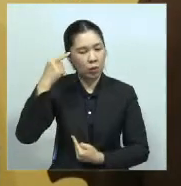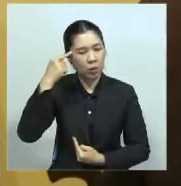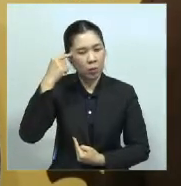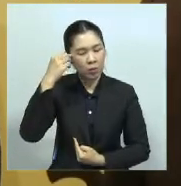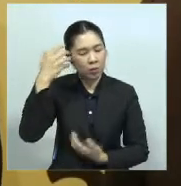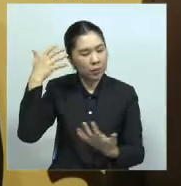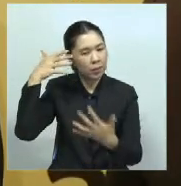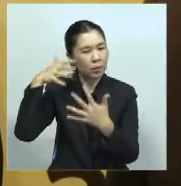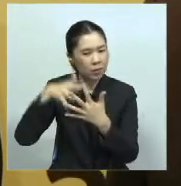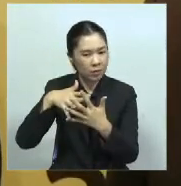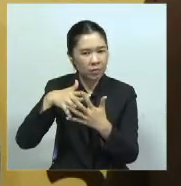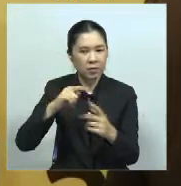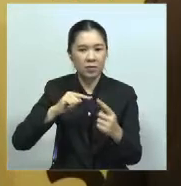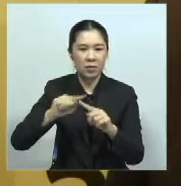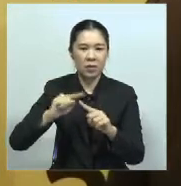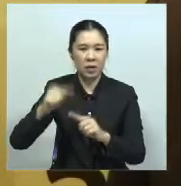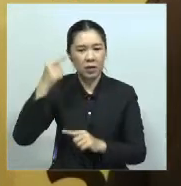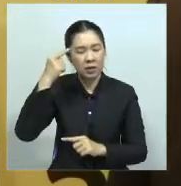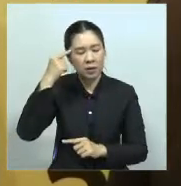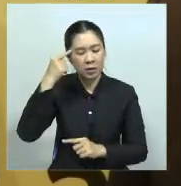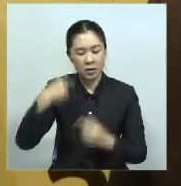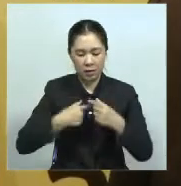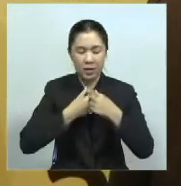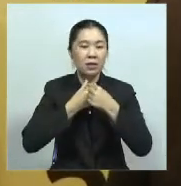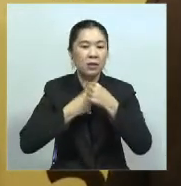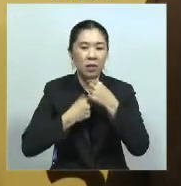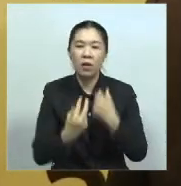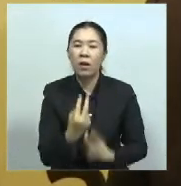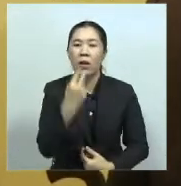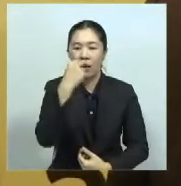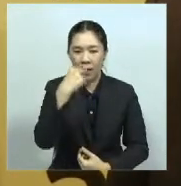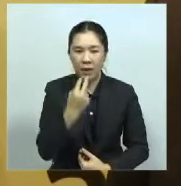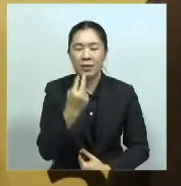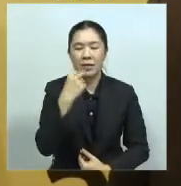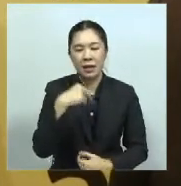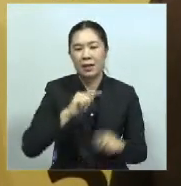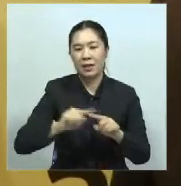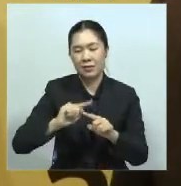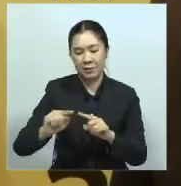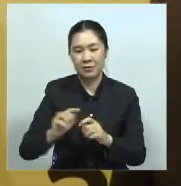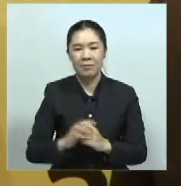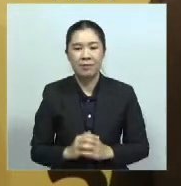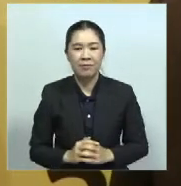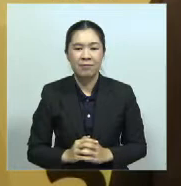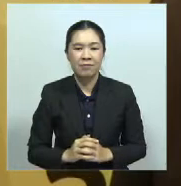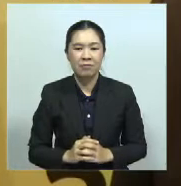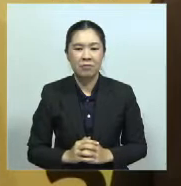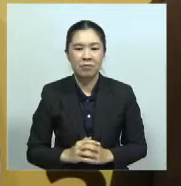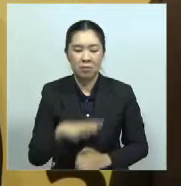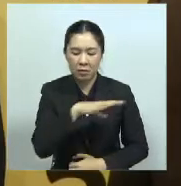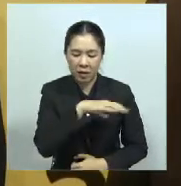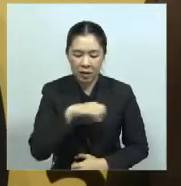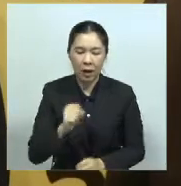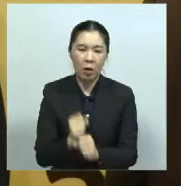เป็นยาที่รักษาโรคเกี่ยวกับโรคหลอดลมบ้างนะครับทำให้จิตใจสงบบ้างตรงเนี้ยซึ่งมีการเอามาใช้ในทาง